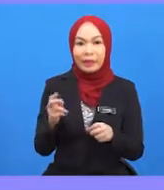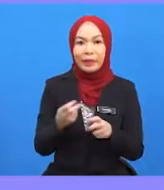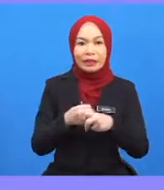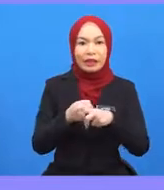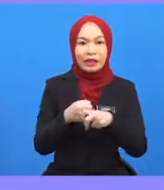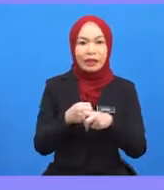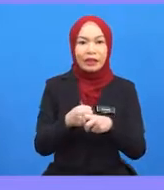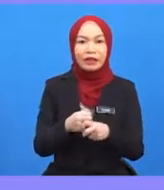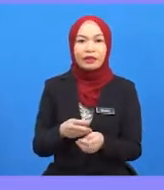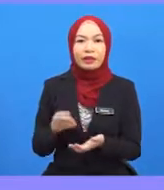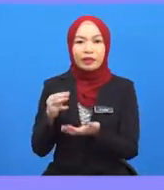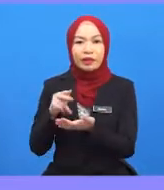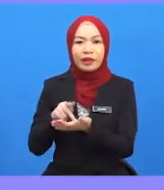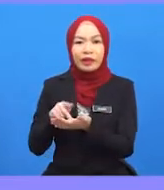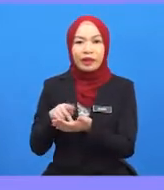balas peneutralan.